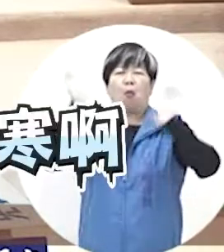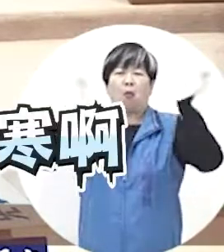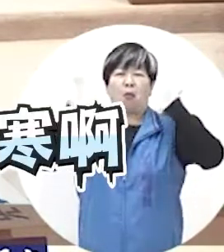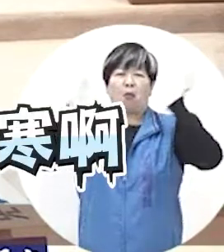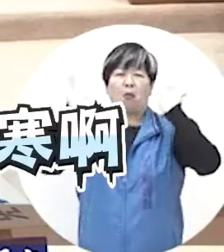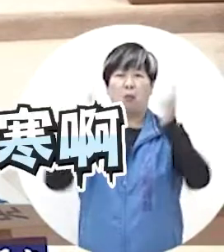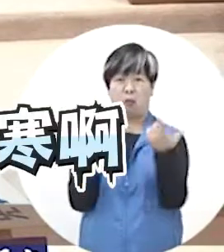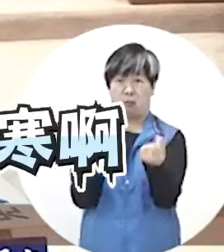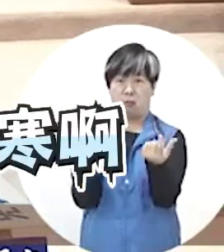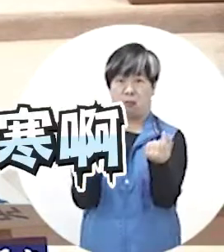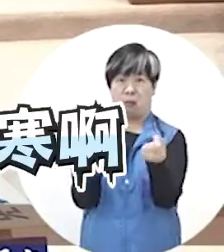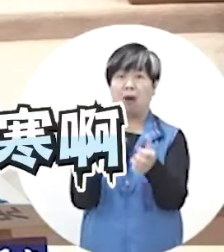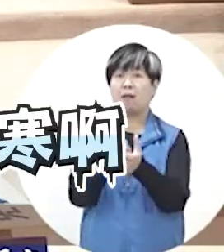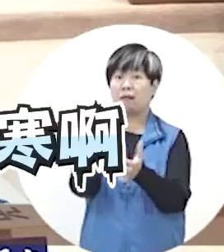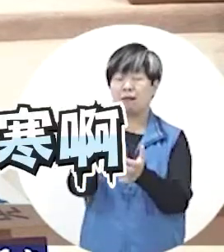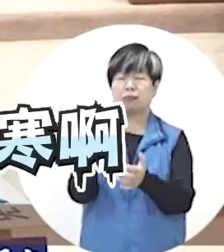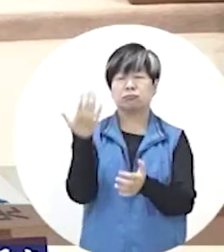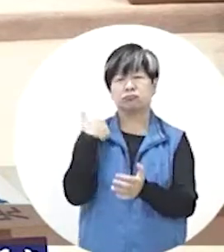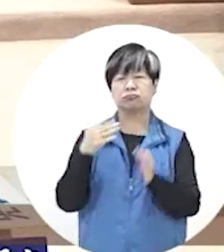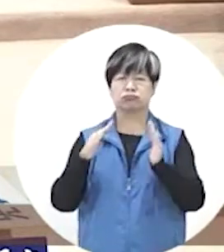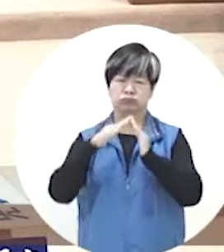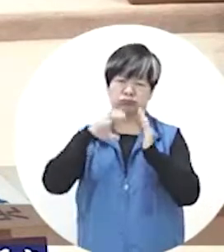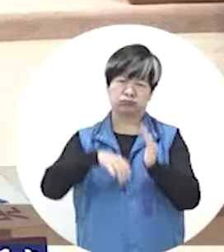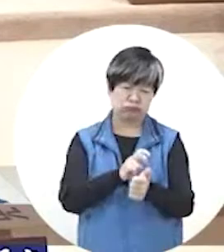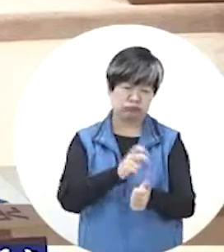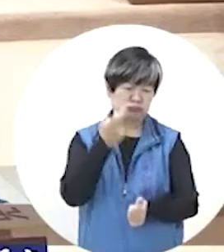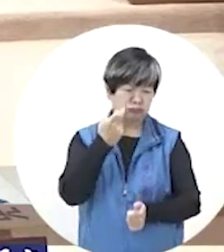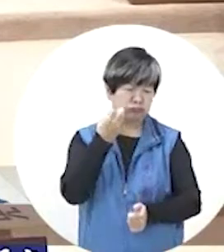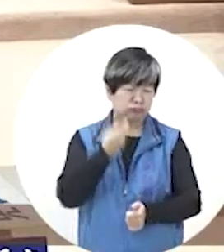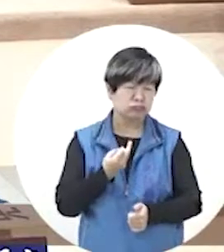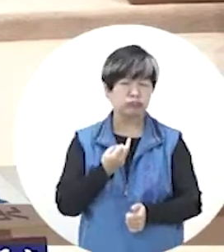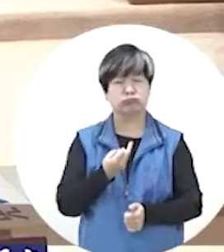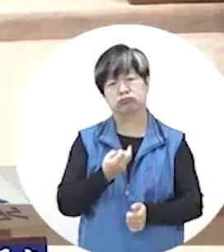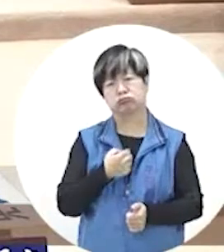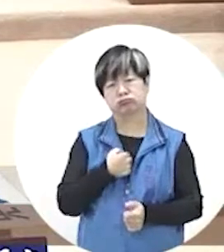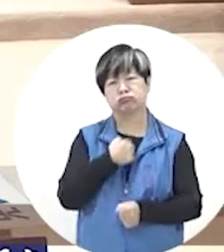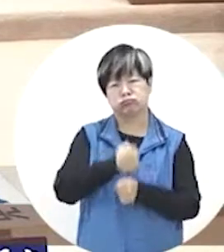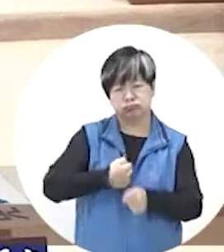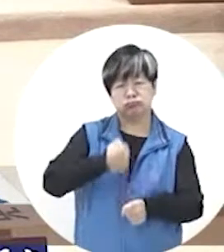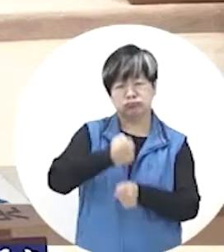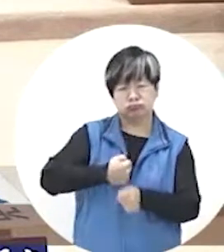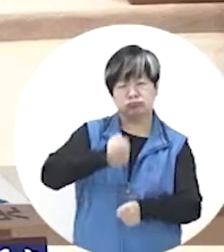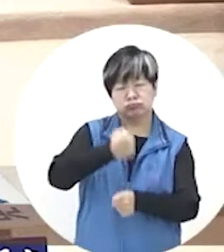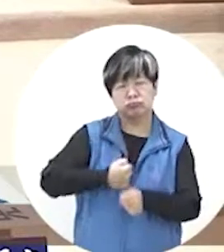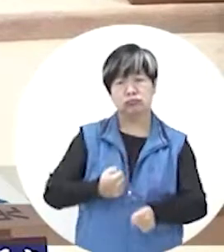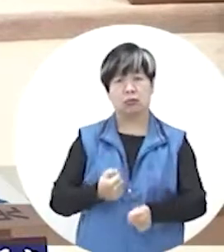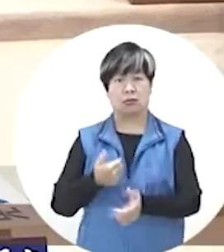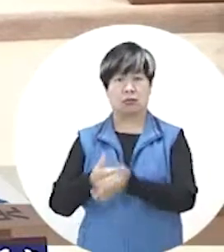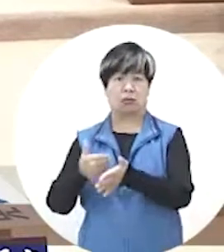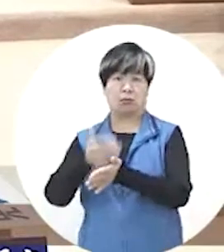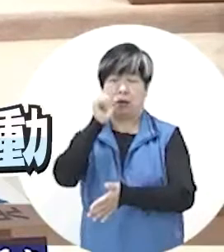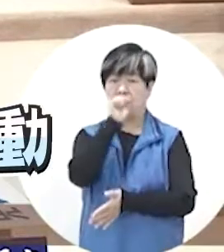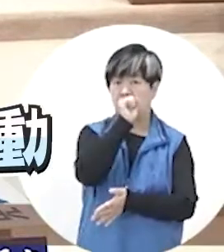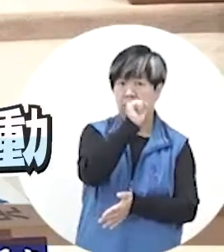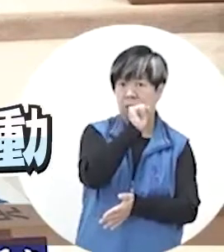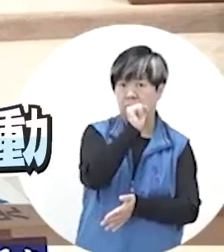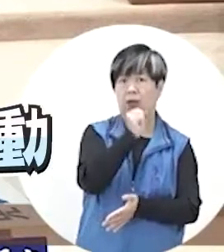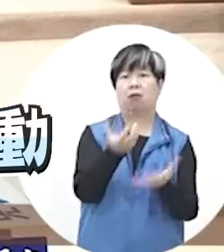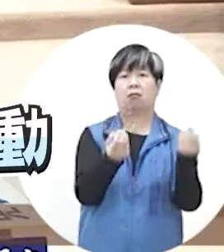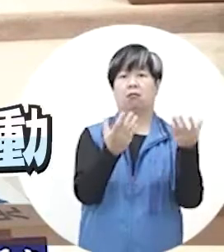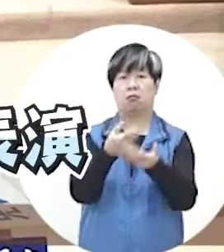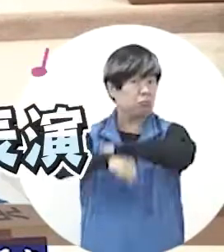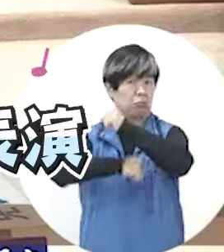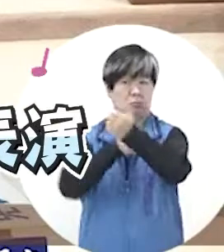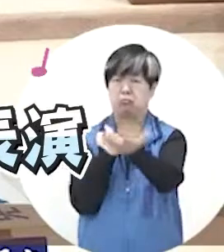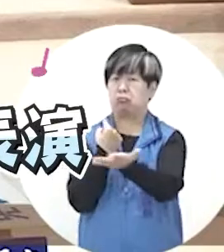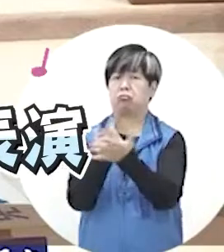因为我小时候家里比较清寒哦，我都在照顾弟弟，我都一直在工作，我不会画画，我不会唱歌，我没有参与一些艺术